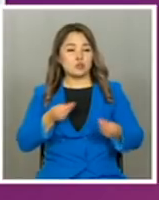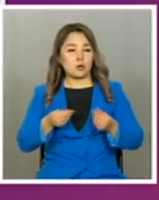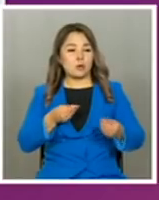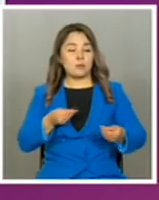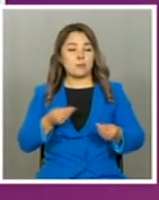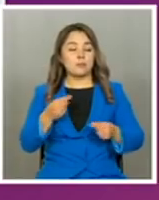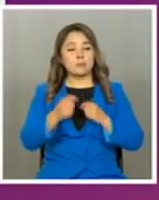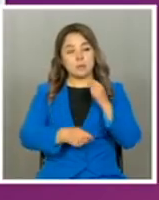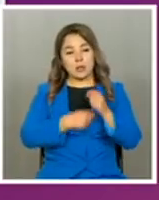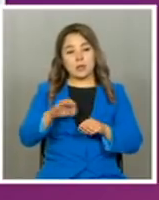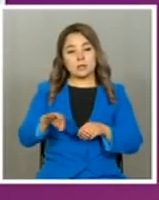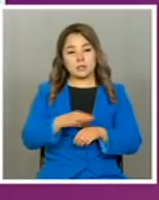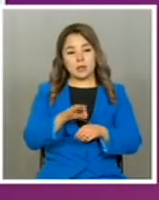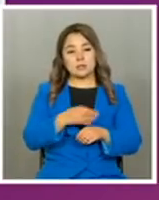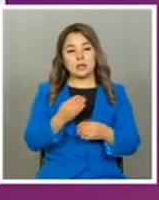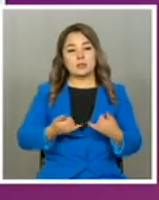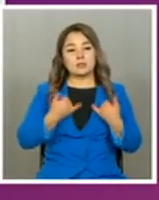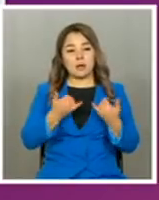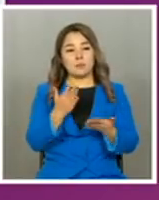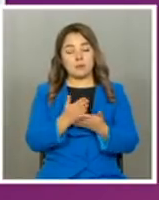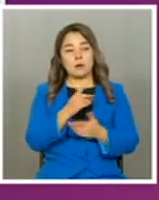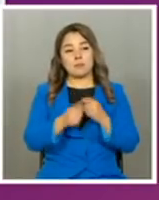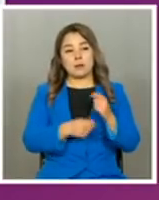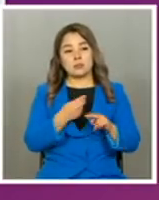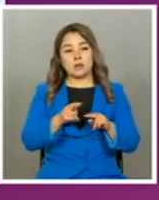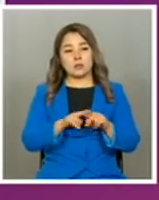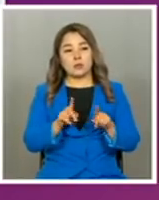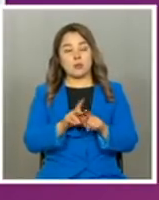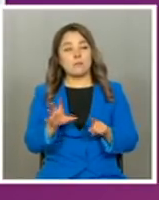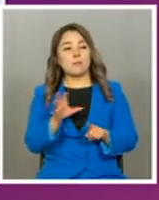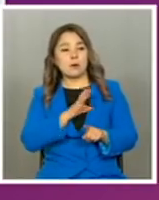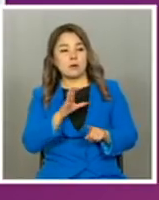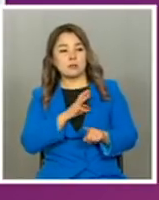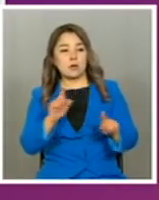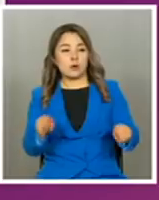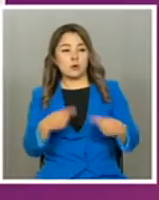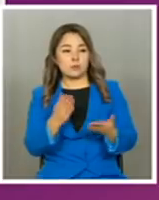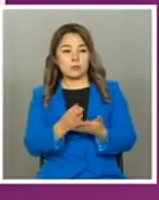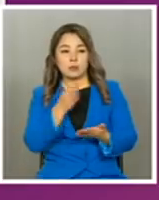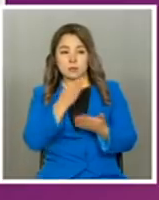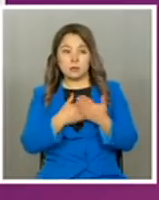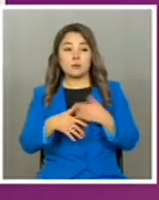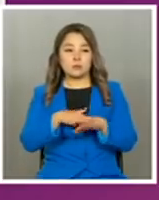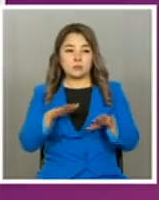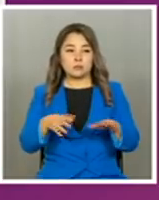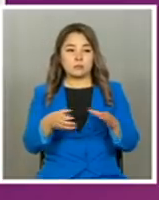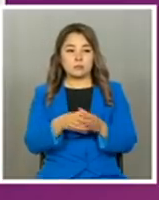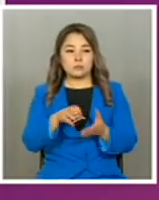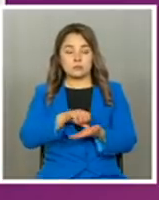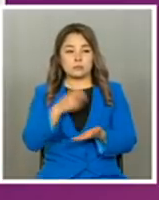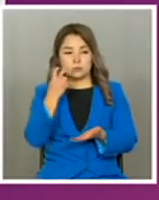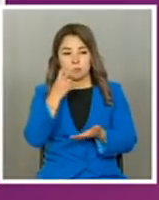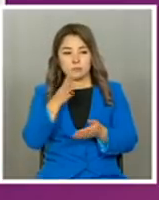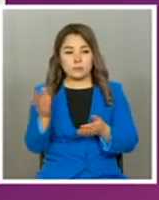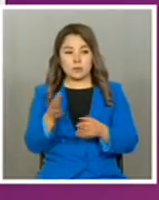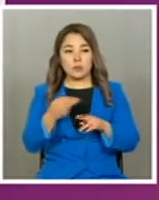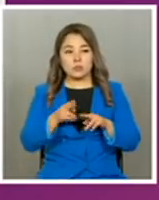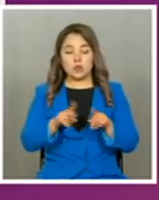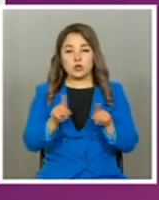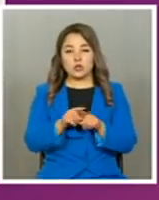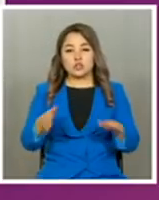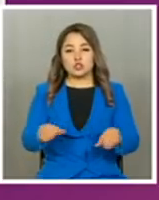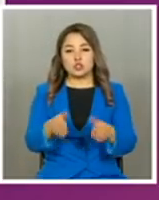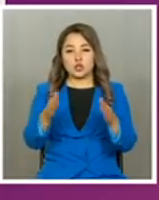тіккізген. Ғұндардың материалдық мәдениеті ерекше дамыған. Олар темір және қола өңдеумен қатар қыштан ыдыстар